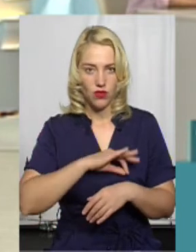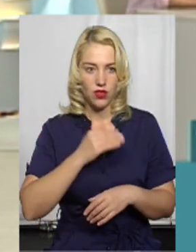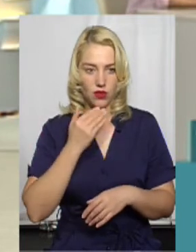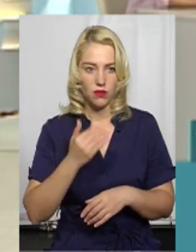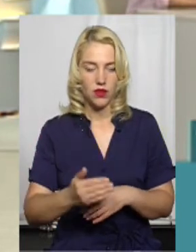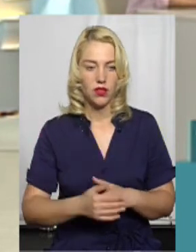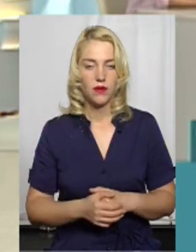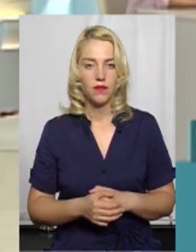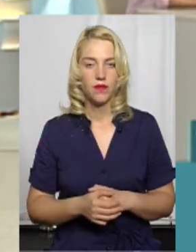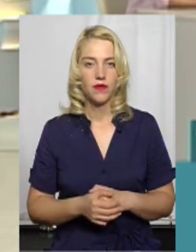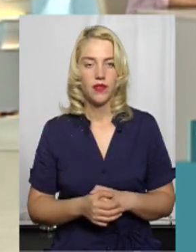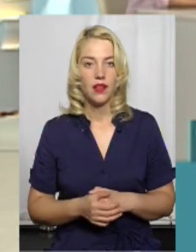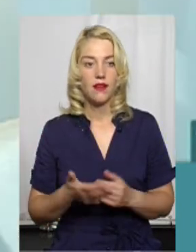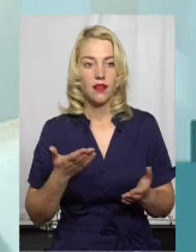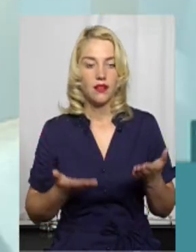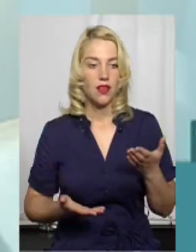Ну, якщо